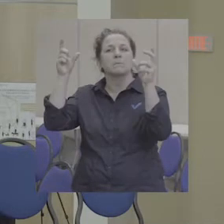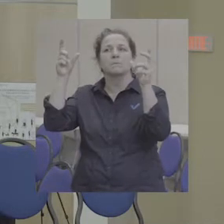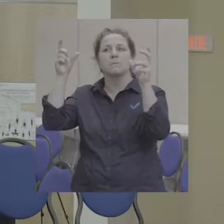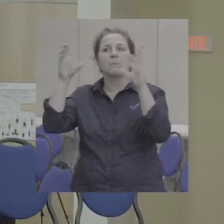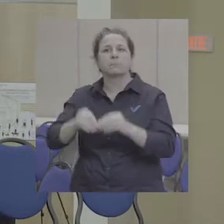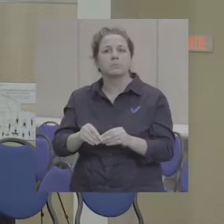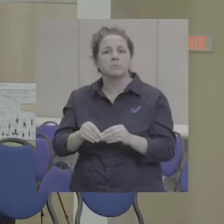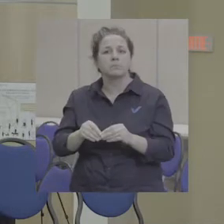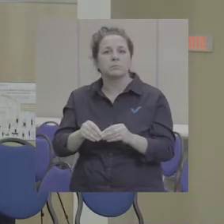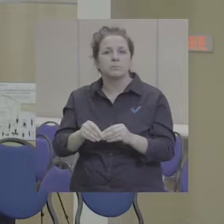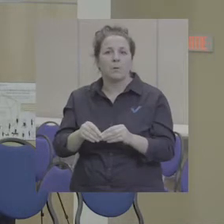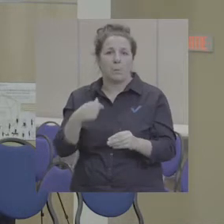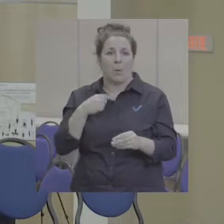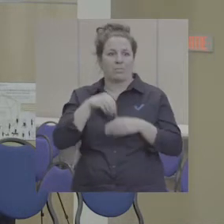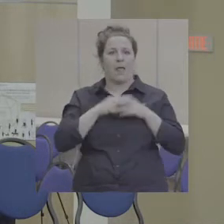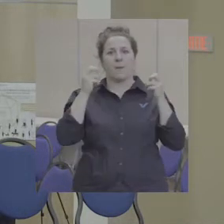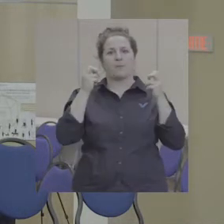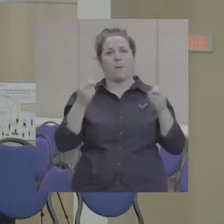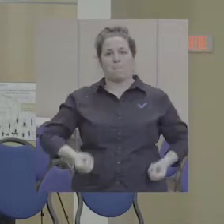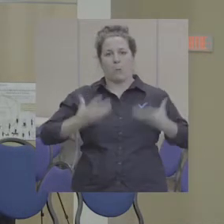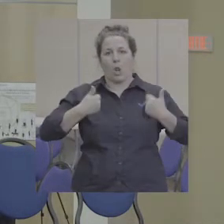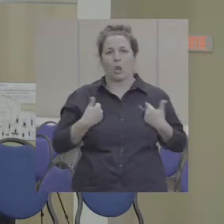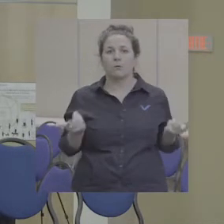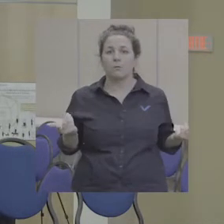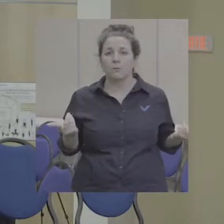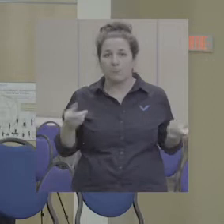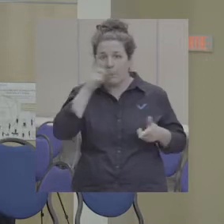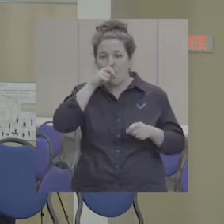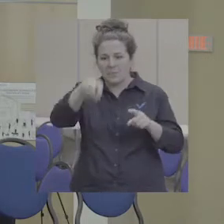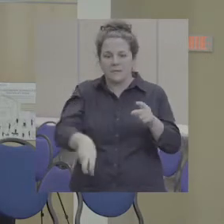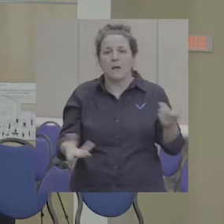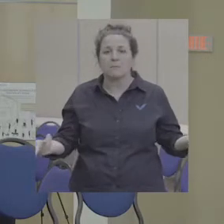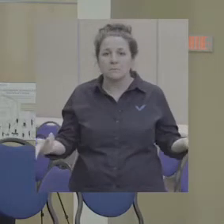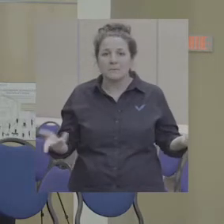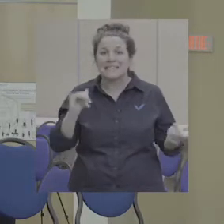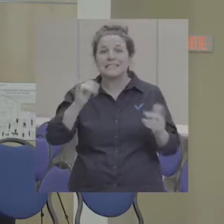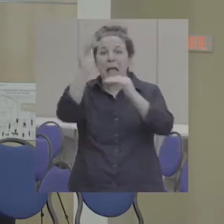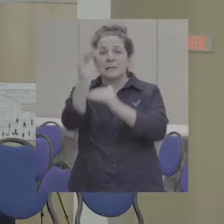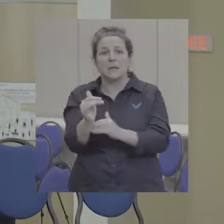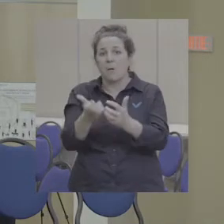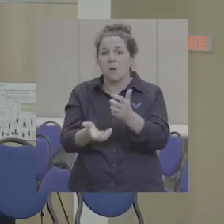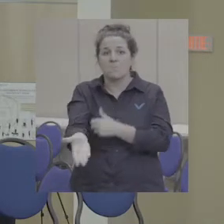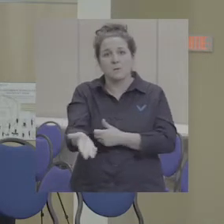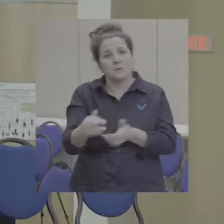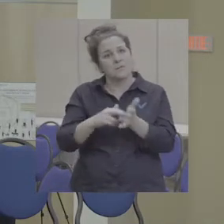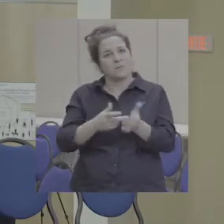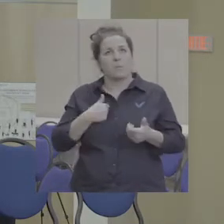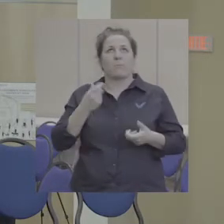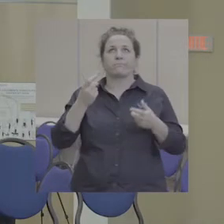brûle dans mon appartement. Si c'est pas. Si ça ne fonctionne pas.